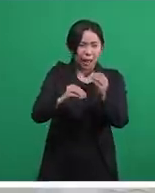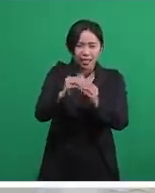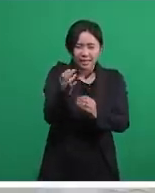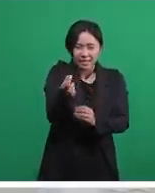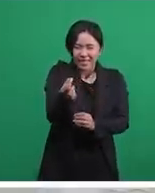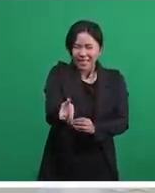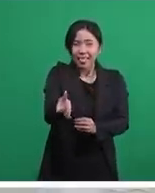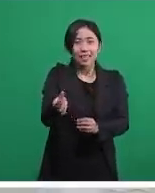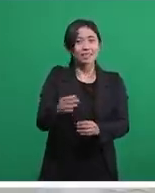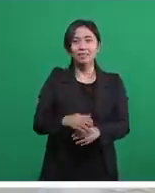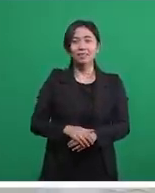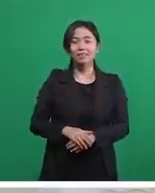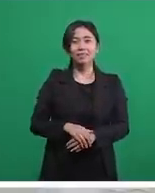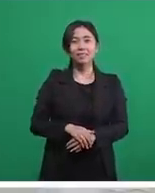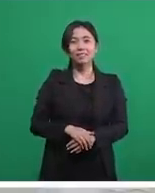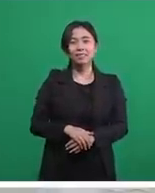yang ada di bumi.